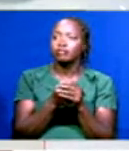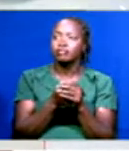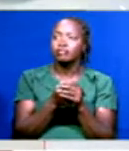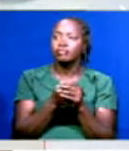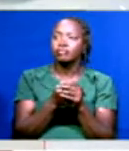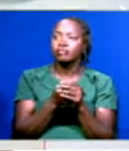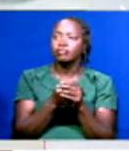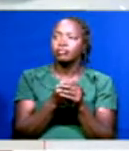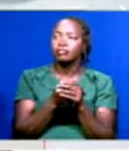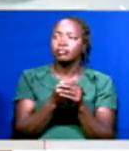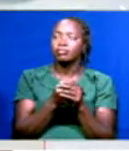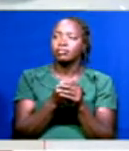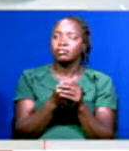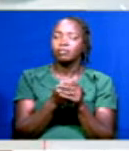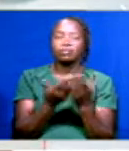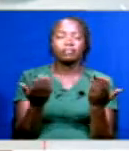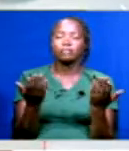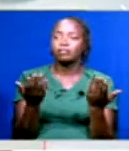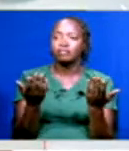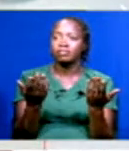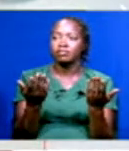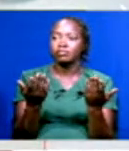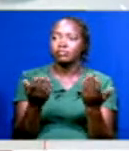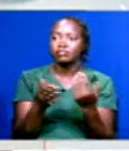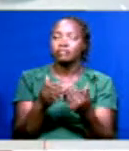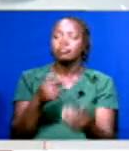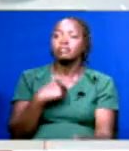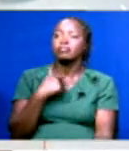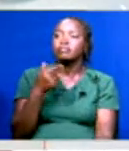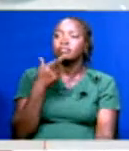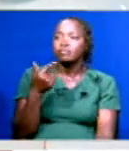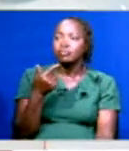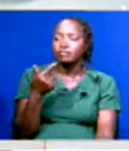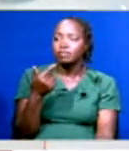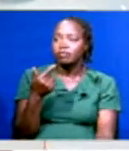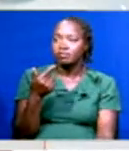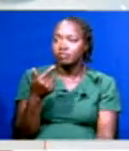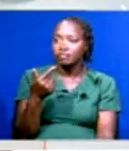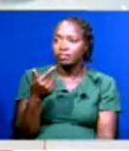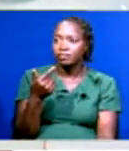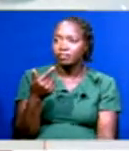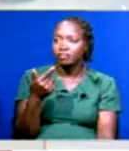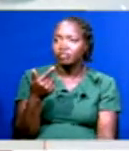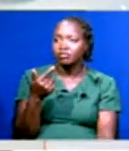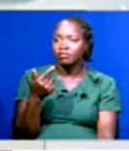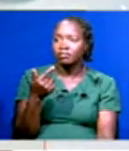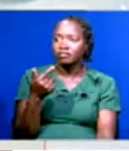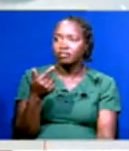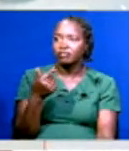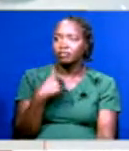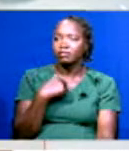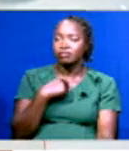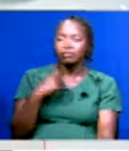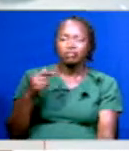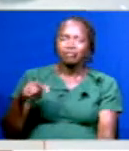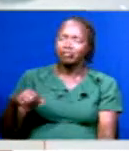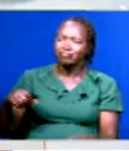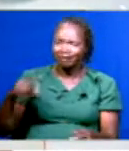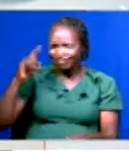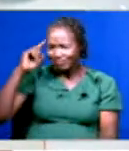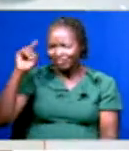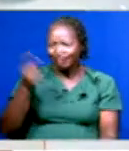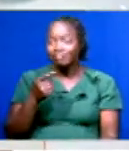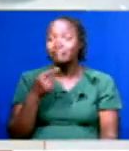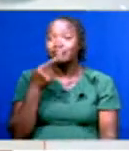Wasi tuletee sisi. Sisi nilisema pale siku ya inauguration, wakasema mimi ni mjeuri.